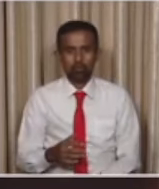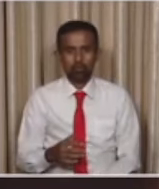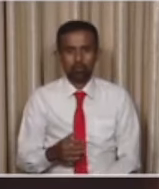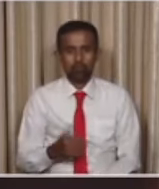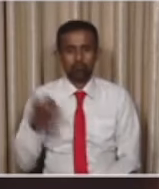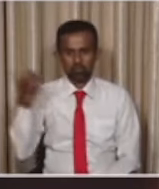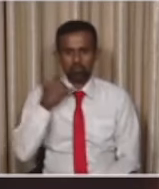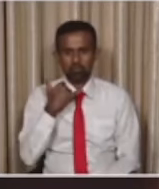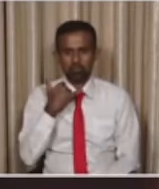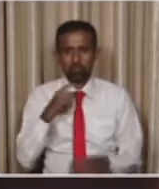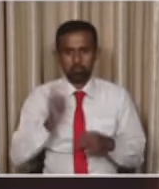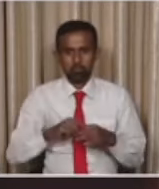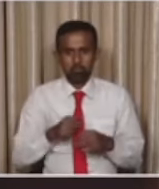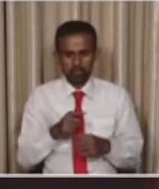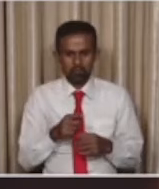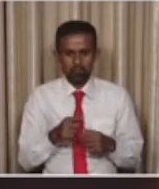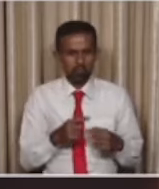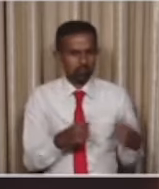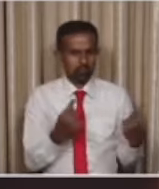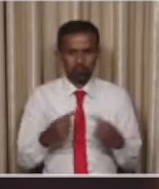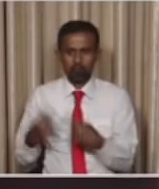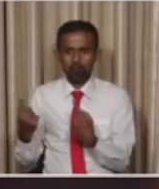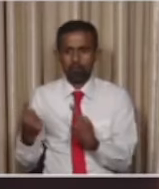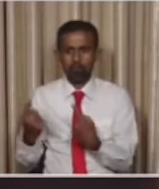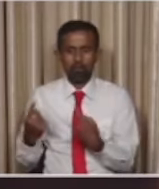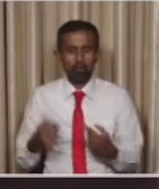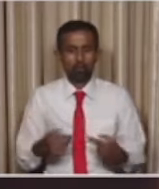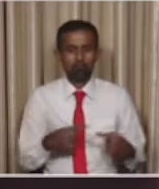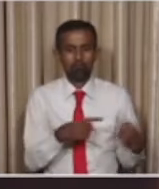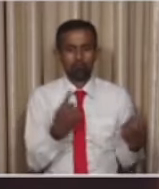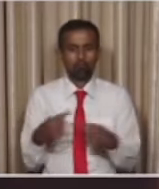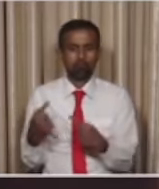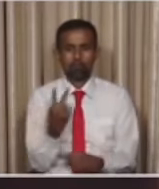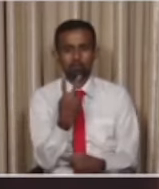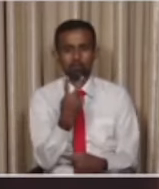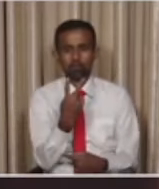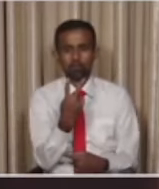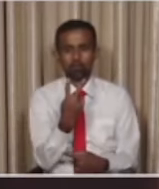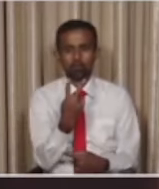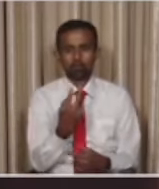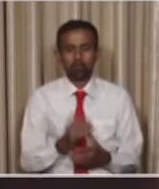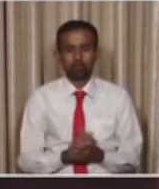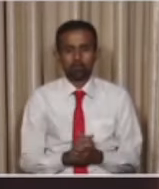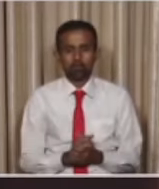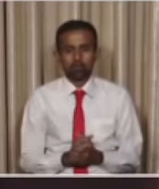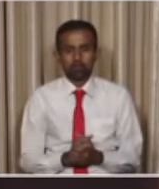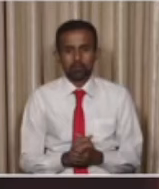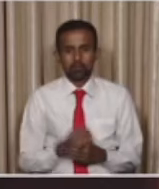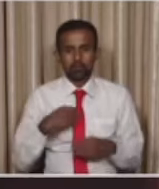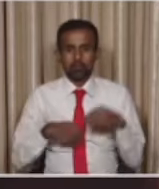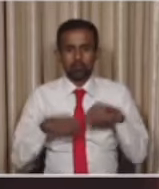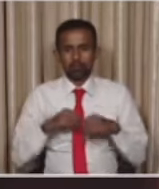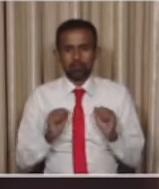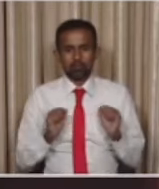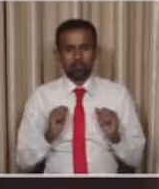කොහොම නෑ මේකේ පොඩි ප්‍රශ්නයක් තියෙනවා මේක දෙකකින් මේ වෙනස් වෙන පරස්පර විරෝධී දෙකක් කියවෙනවා ඒක නිසා අපි ඡන්දෙට නම්